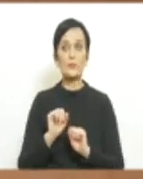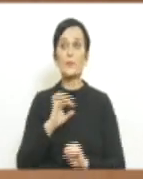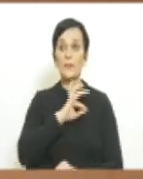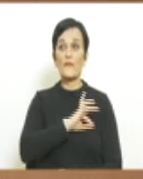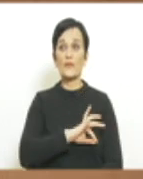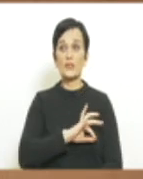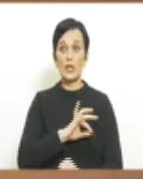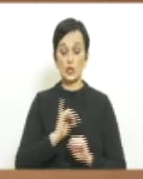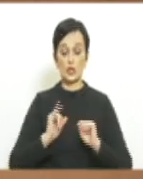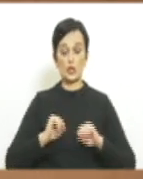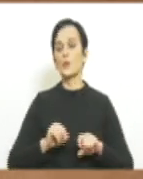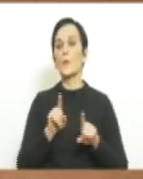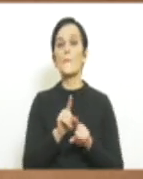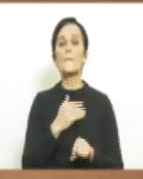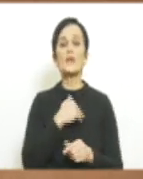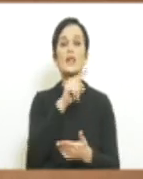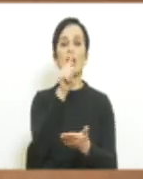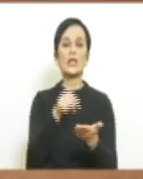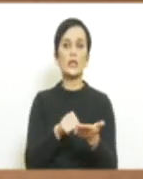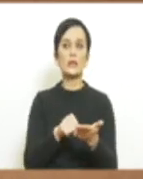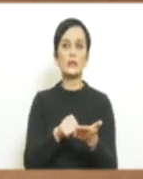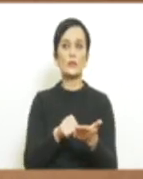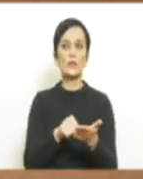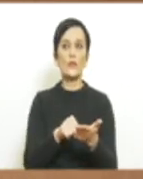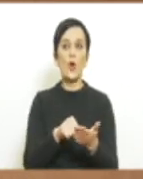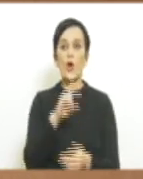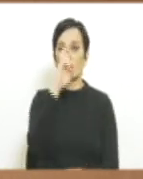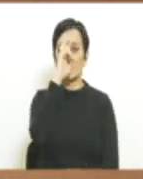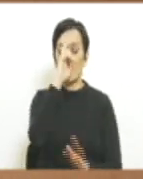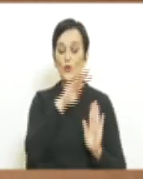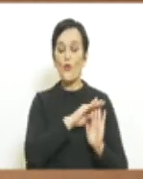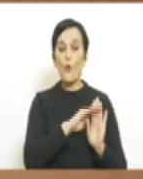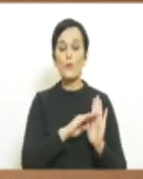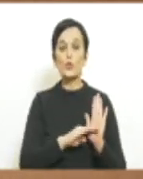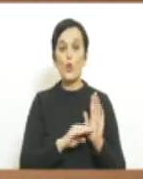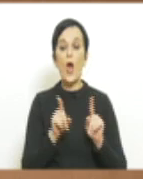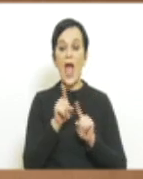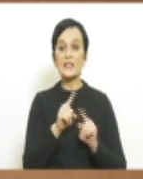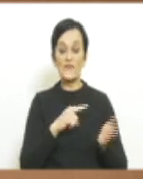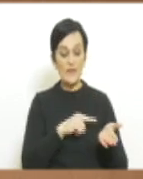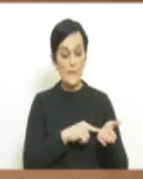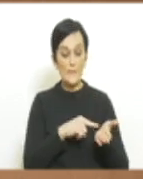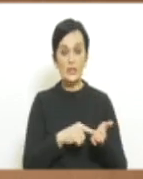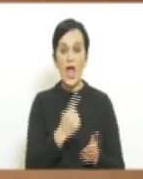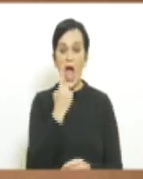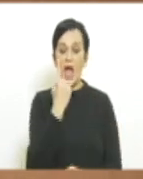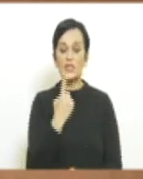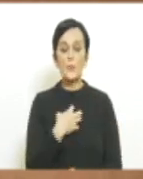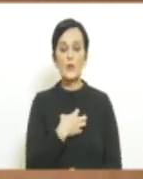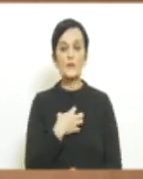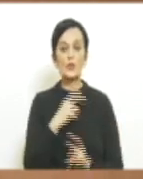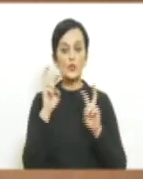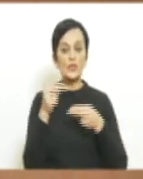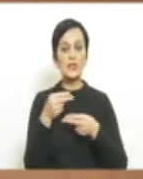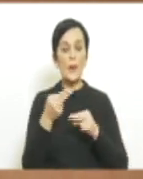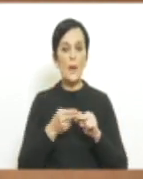ვისარგებლებ შესაძლებლობით და ასევე მინდა კითხვა დავსვა სამთავრობო პროგრამაში ასევე მითითებულ ერთ მნიშვნელოვან თემასთან დაკავშირებით,